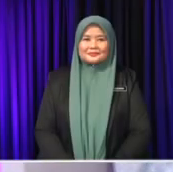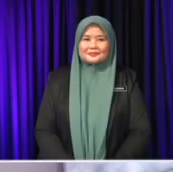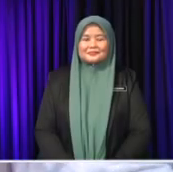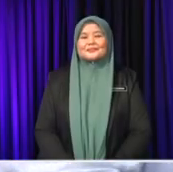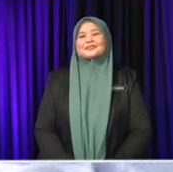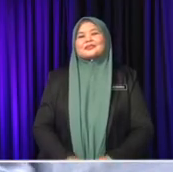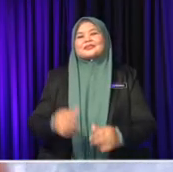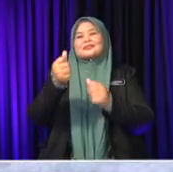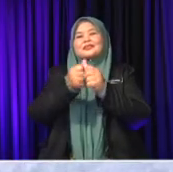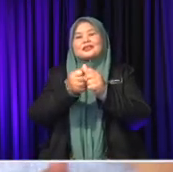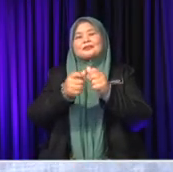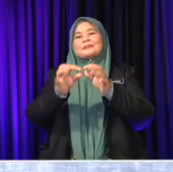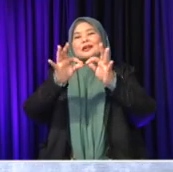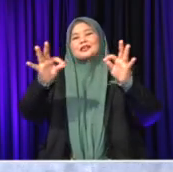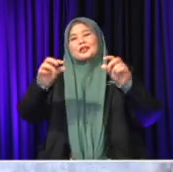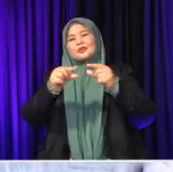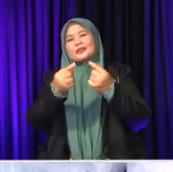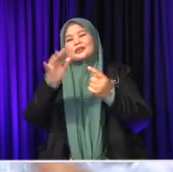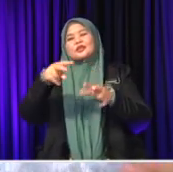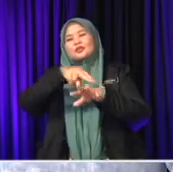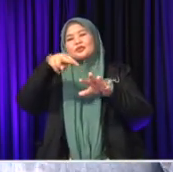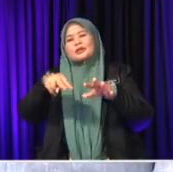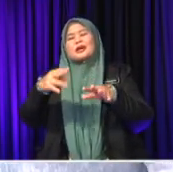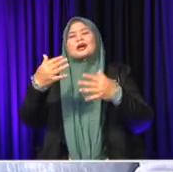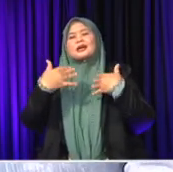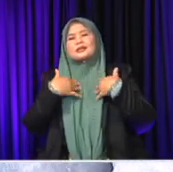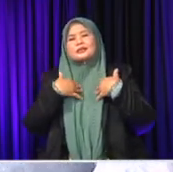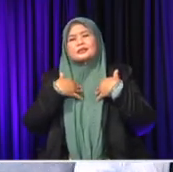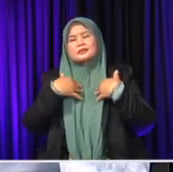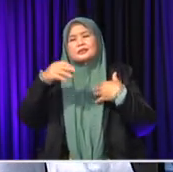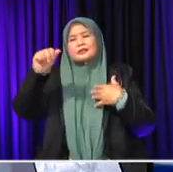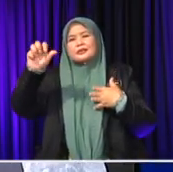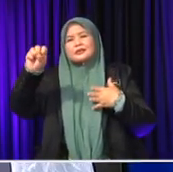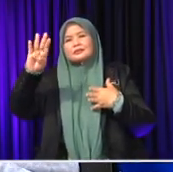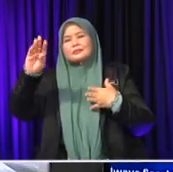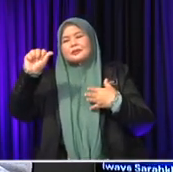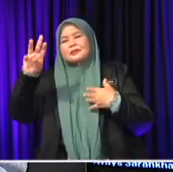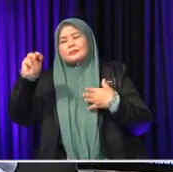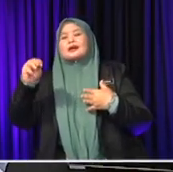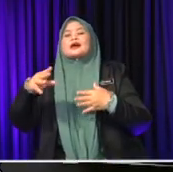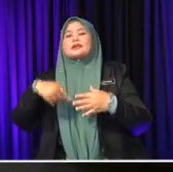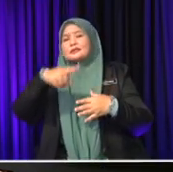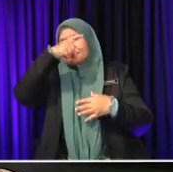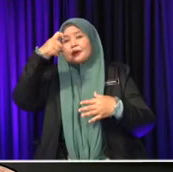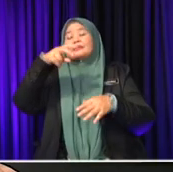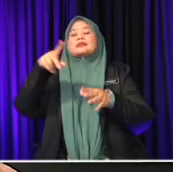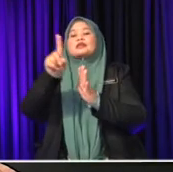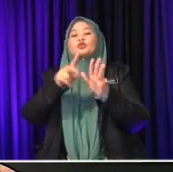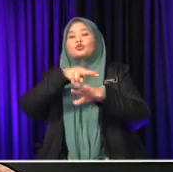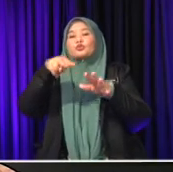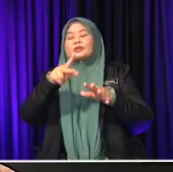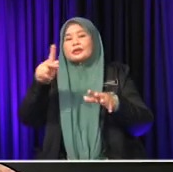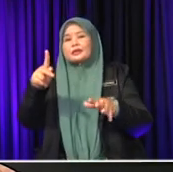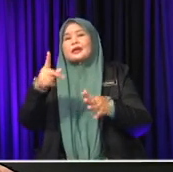setiap ayat Quran yang diturunkan ada Asbabun nuzulnya yaitu sebab diturunkan dan apakah asbabun